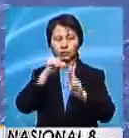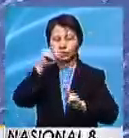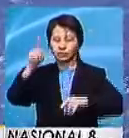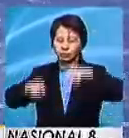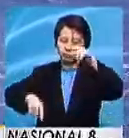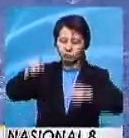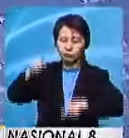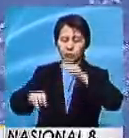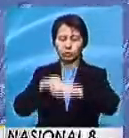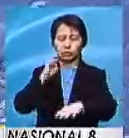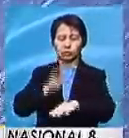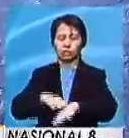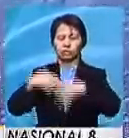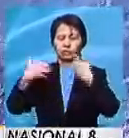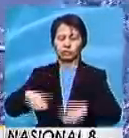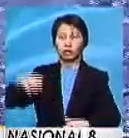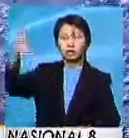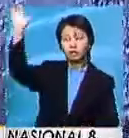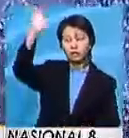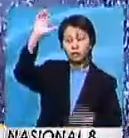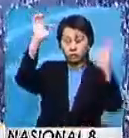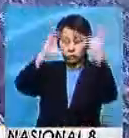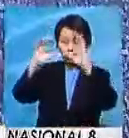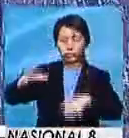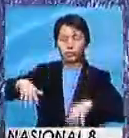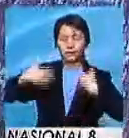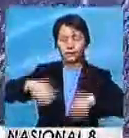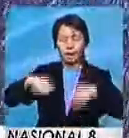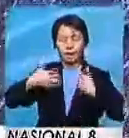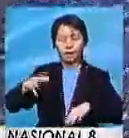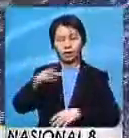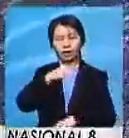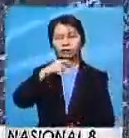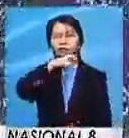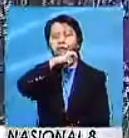menentu semasa cuaca panas dan kering.